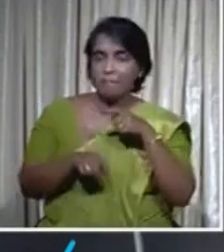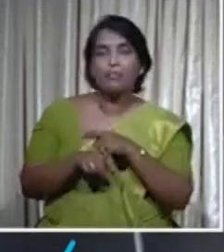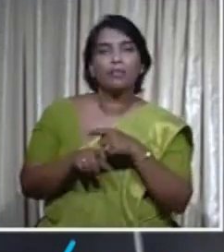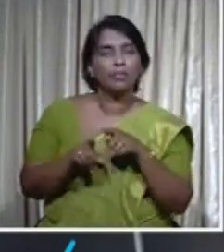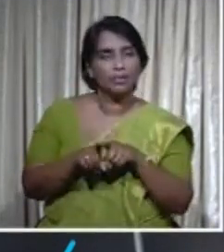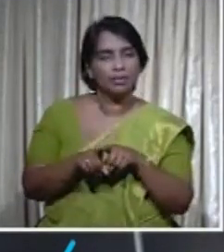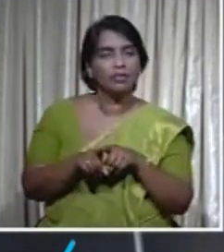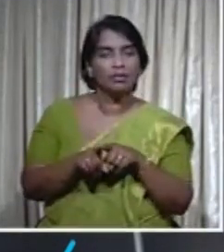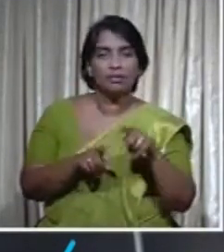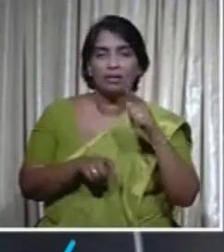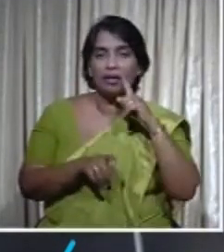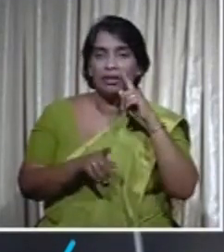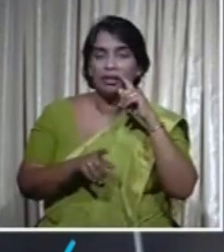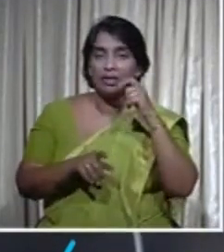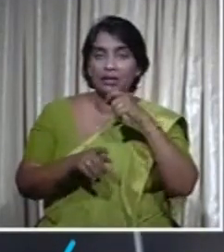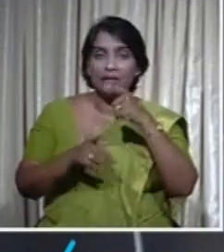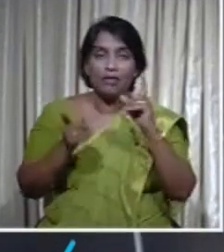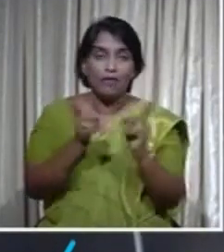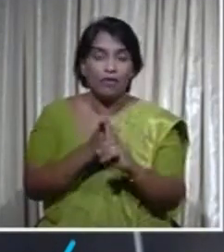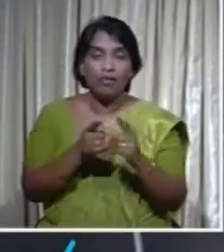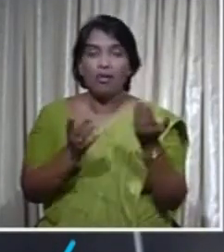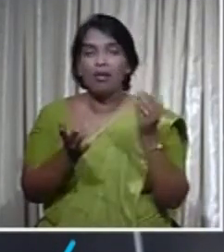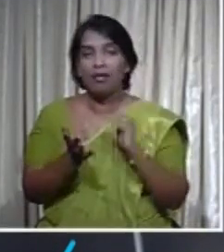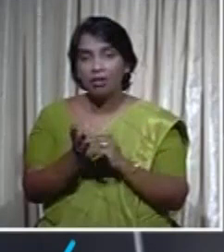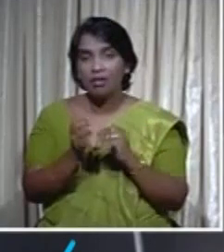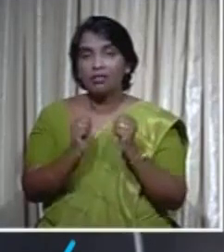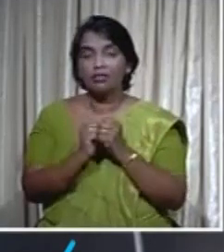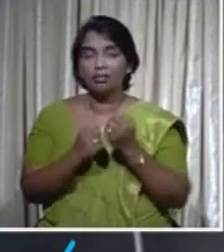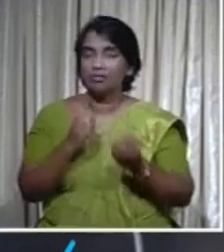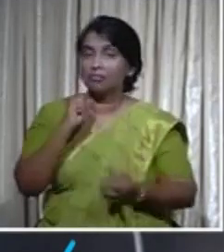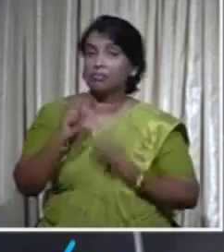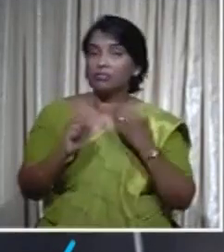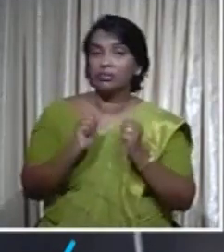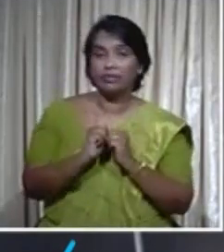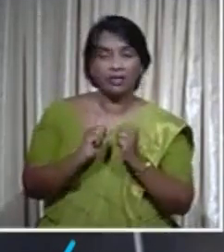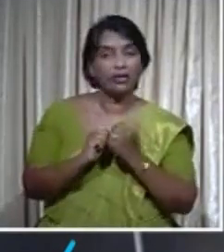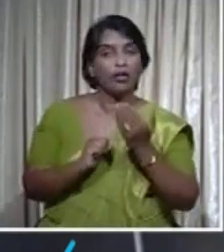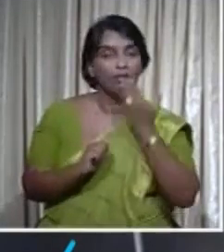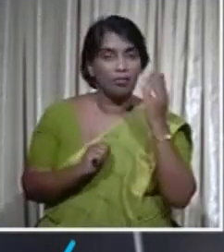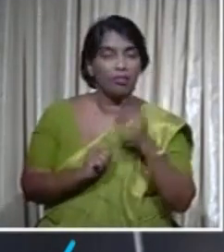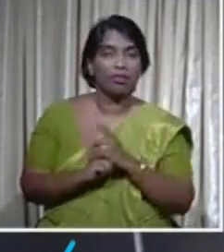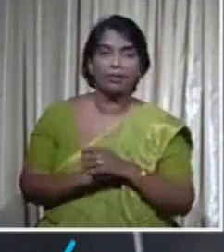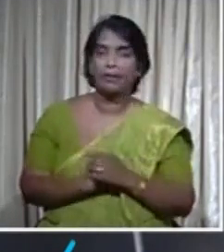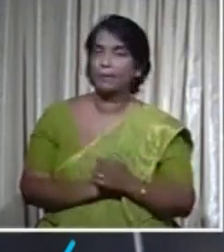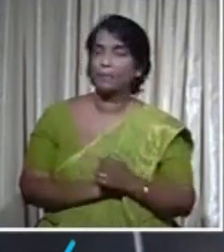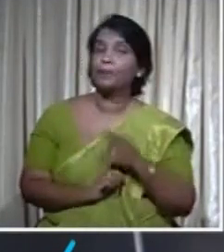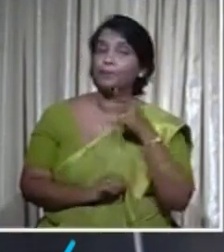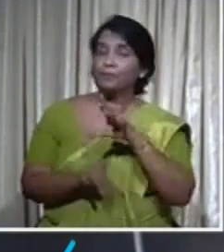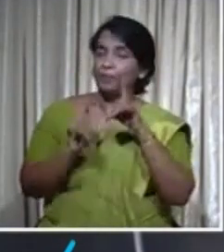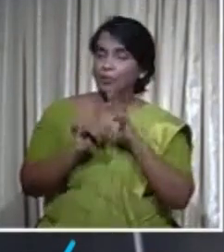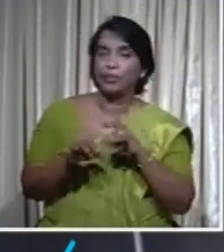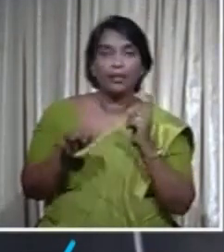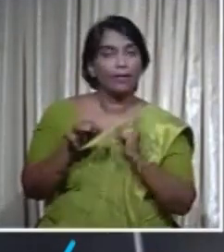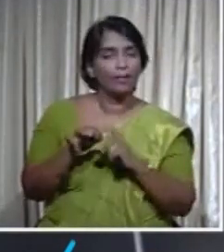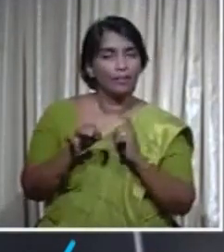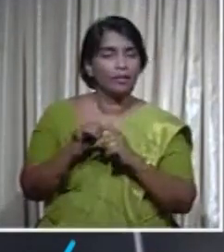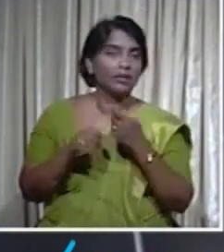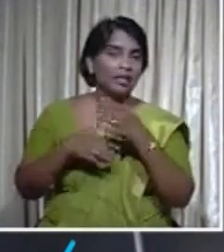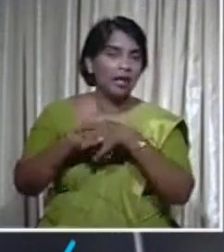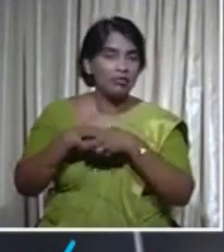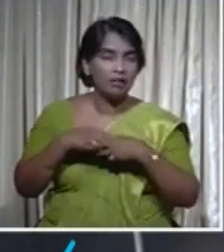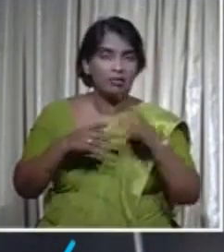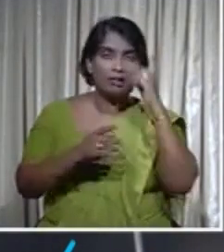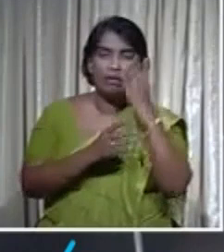பிரச்சனைகள் என்பதை நான் இங்கு குறிப்பிட விரும்புகின்றேன் ஆகவே நீங்கள் இன பிரச்சனை தீர்வு என்பது ஒரு பூச்சி வார்த்தையின் ஊடாக